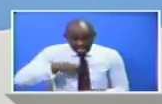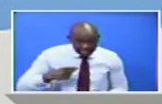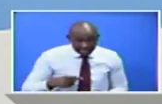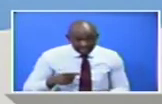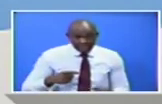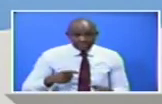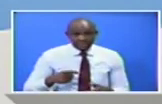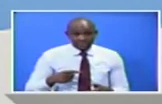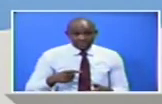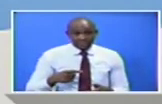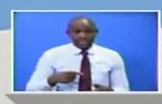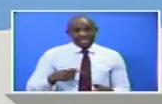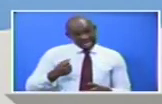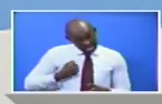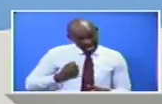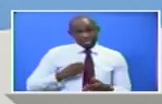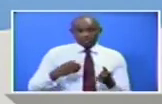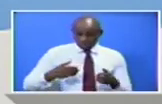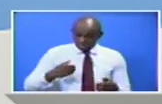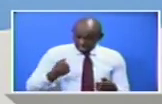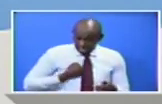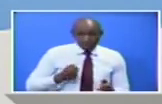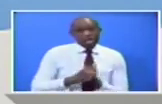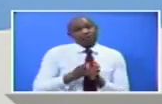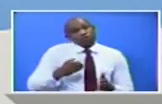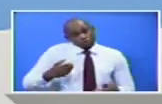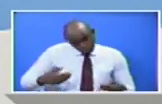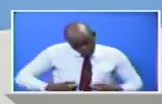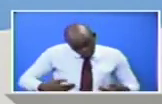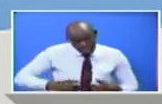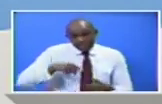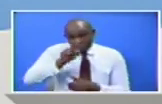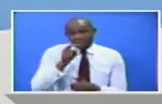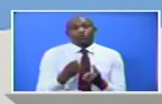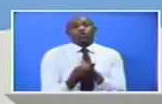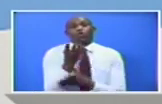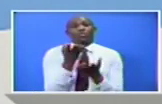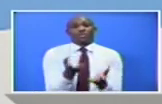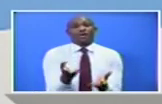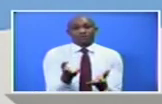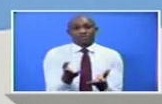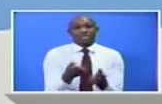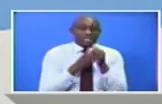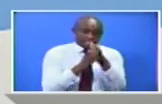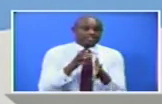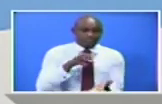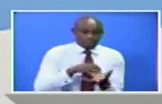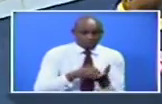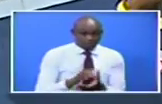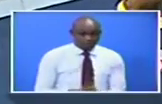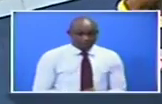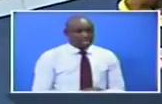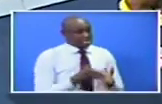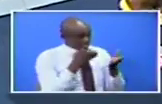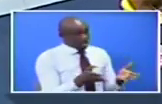wale wasichana na vijana wadogo ambao wanaweza wameanza kukua kwa leadership position. Naam, tuende